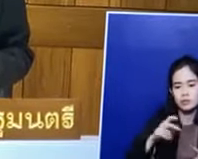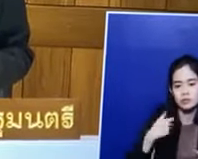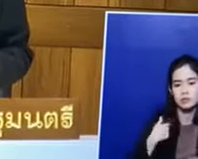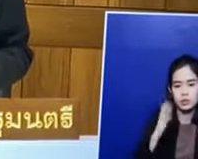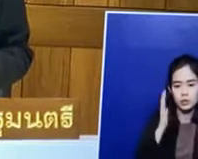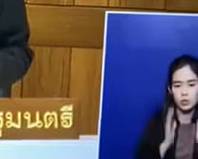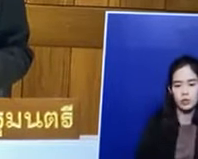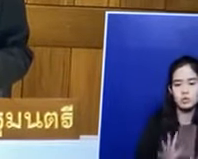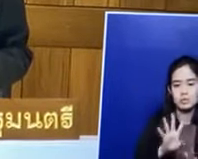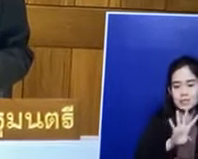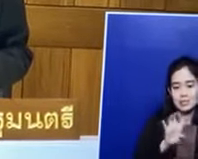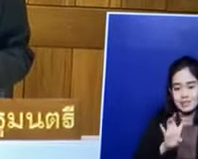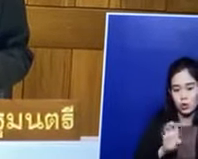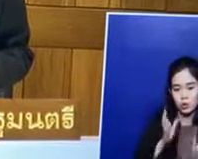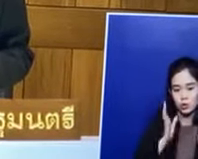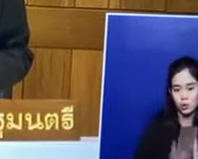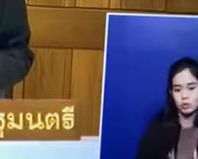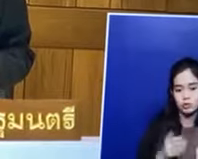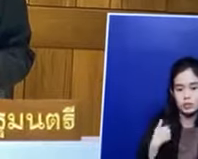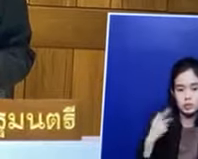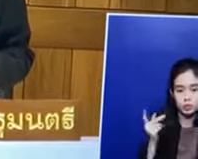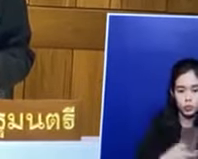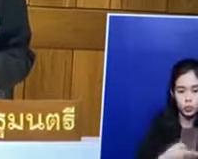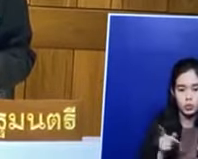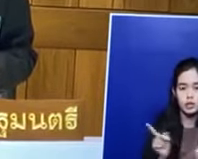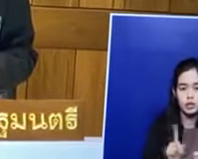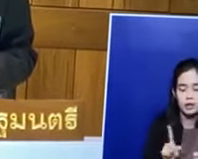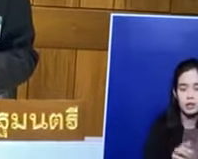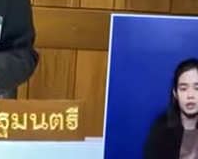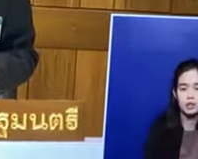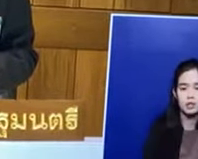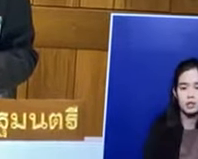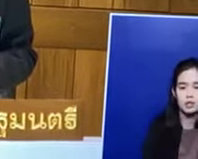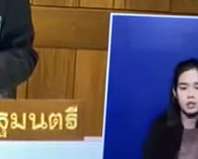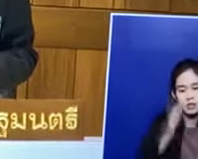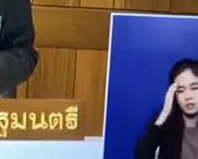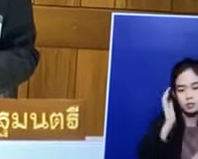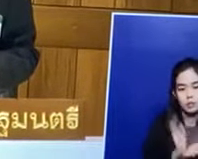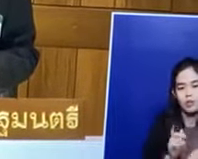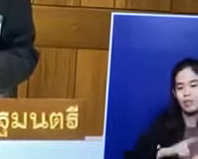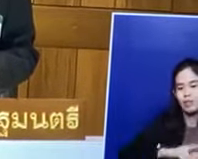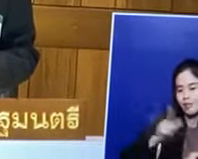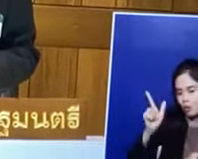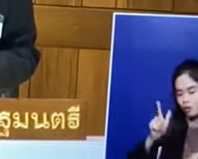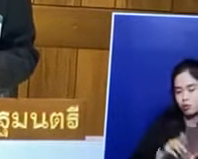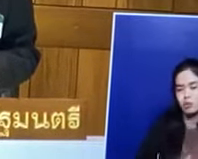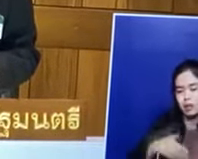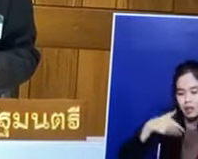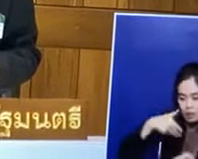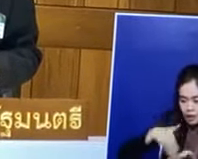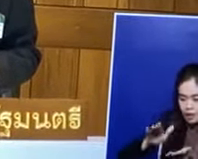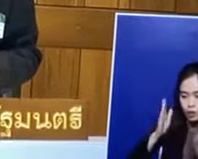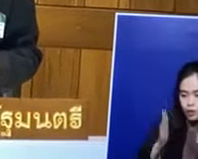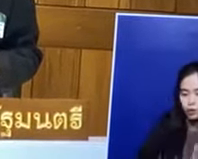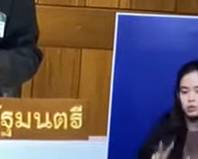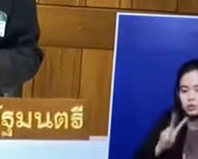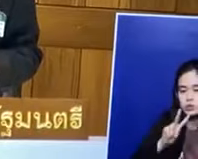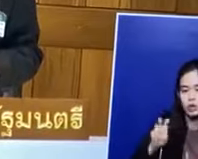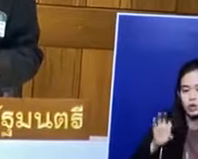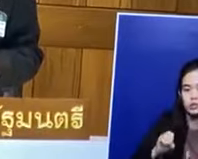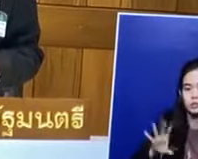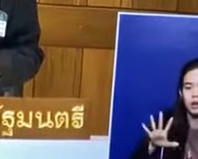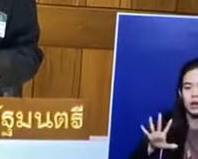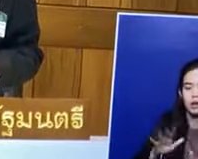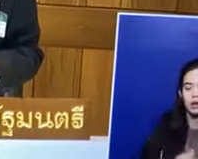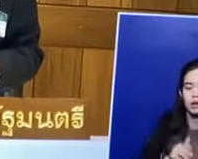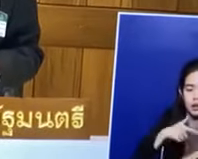รายแยกเป็นระดับโทษคือปลดออกจากราชการ57รายไล่ออกจากราชการ295ราย